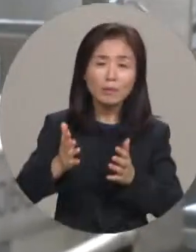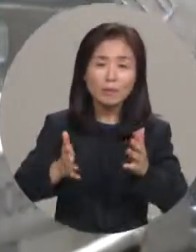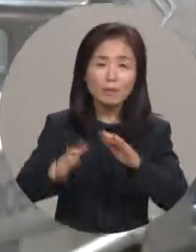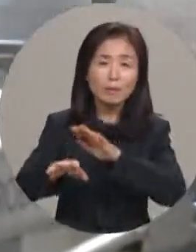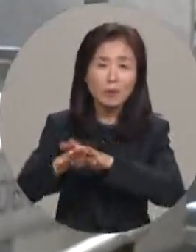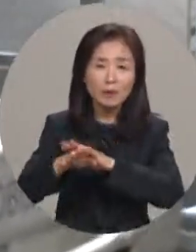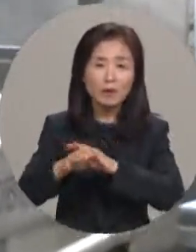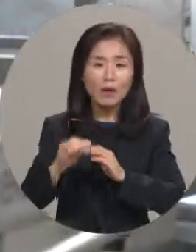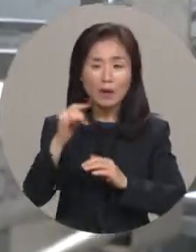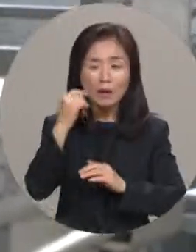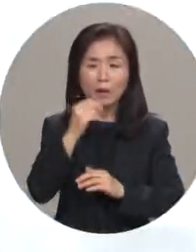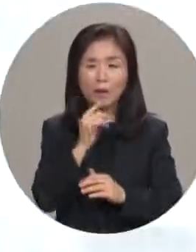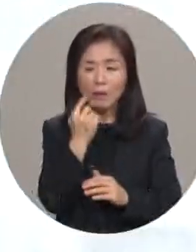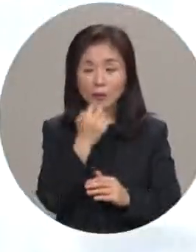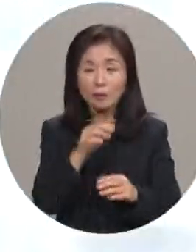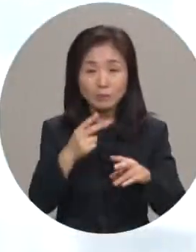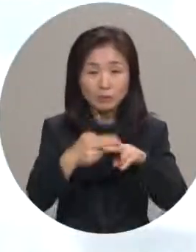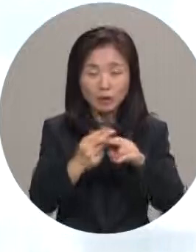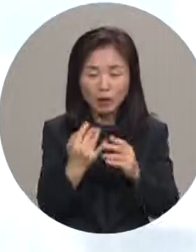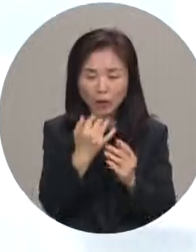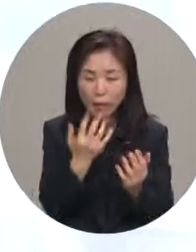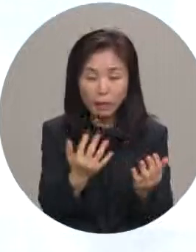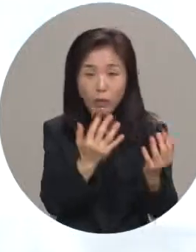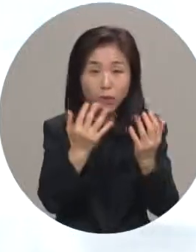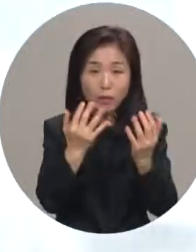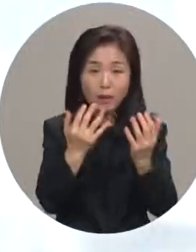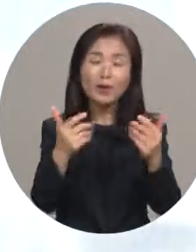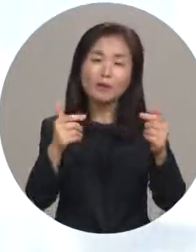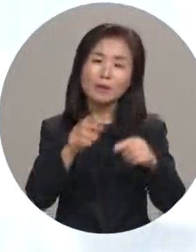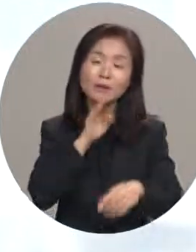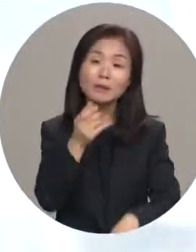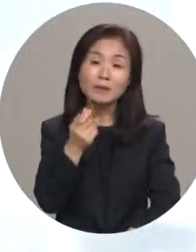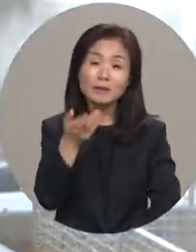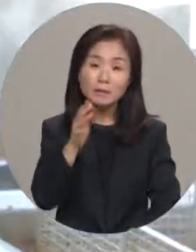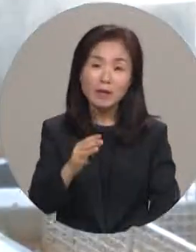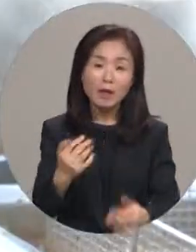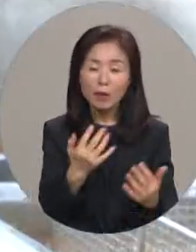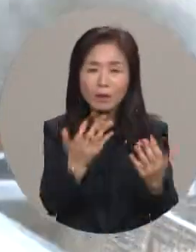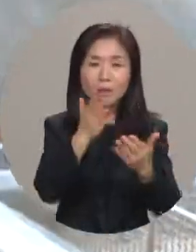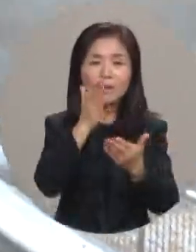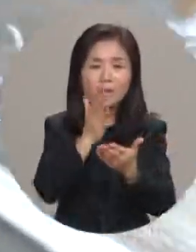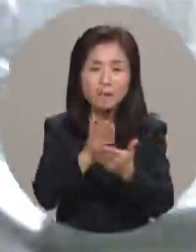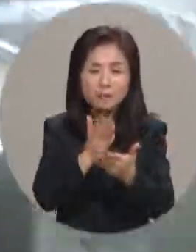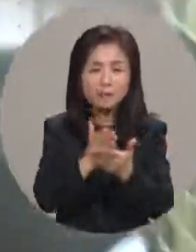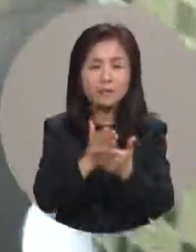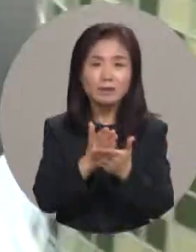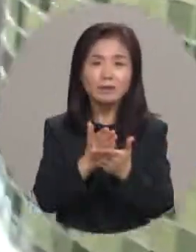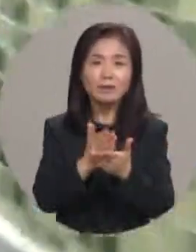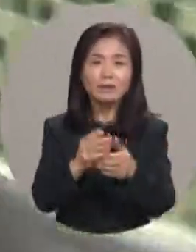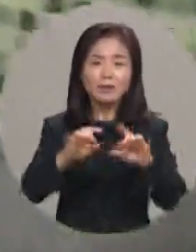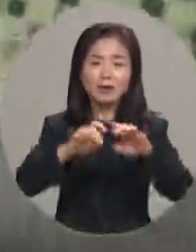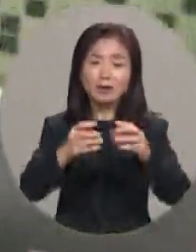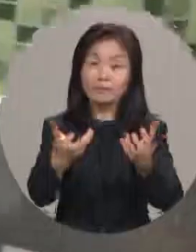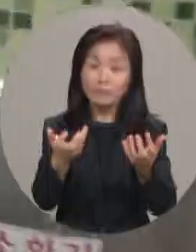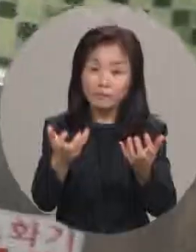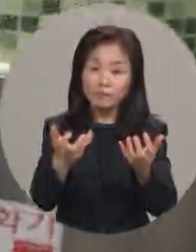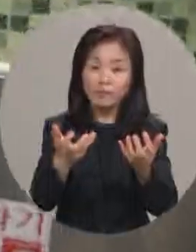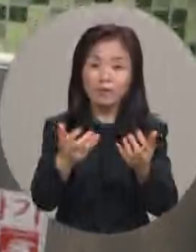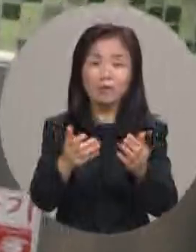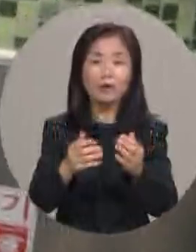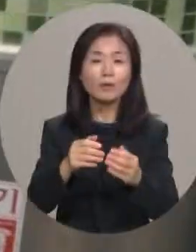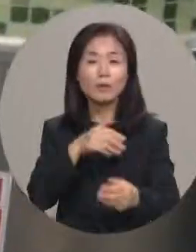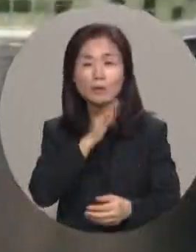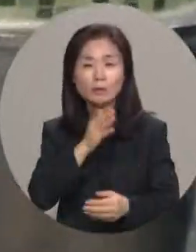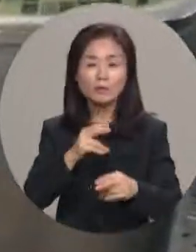노출 시간을 줄이는 효과가 있다면서도 연기 자체를 발생시키지 않는 환경을 갖추는 등 노후 급식실을